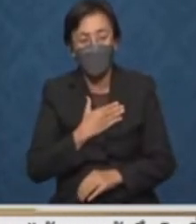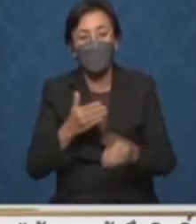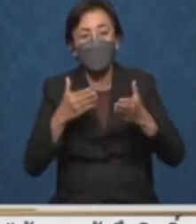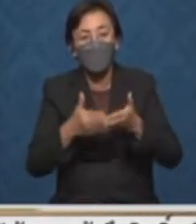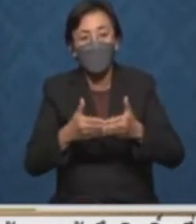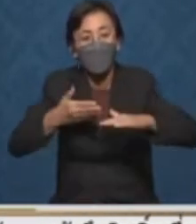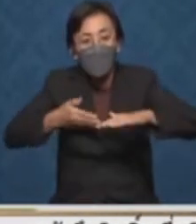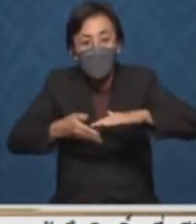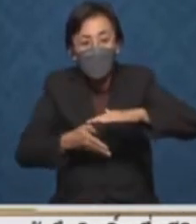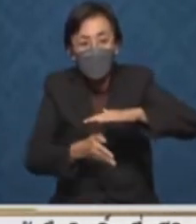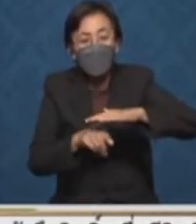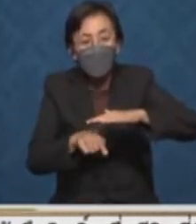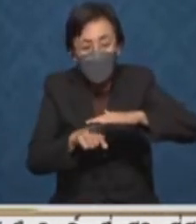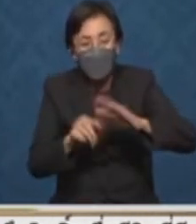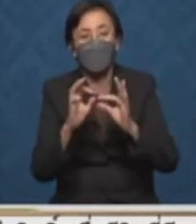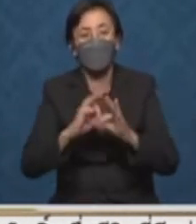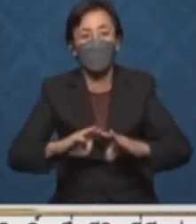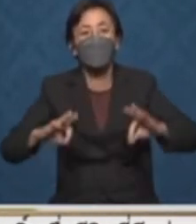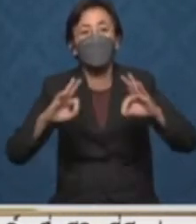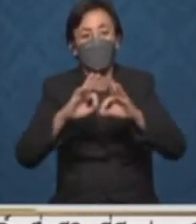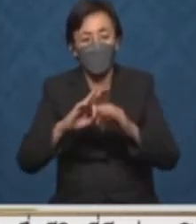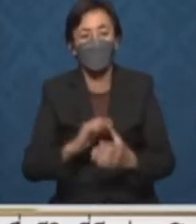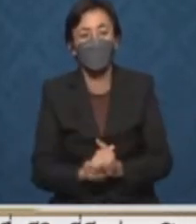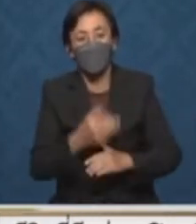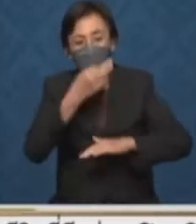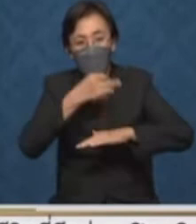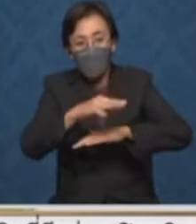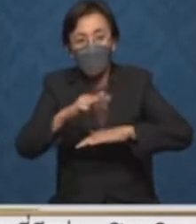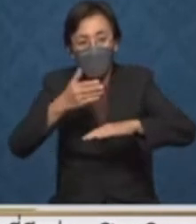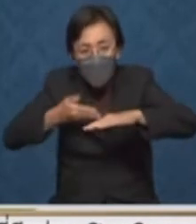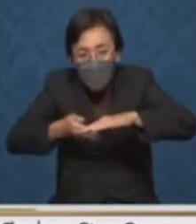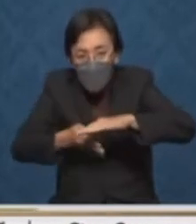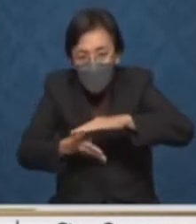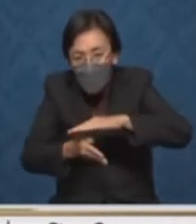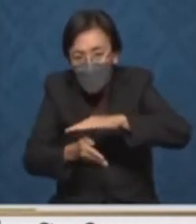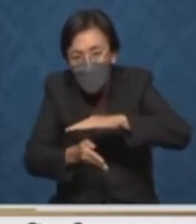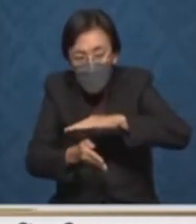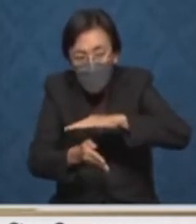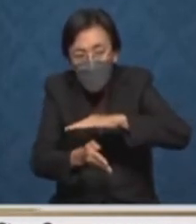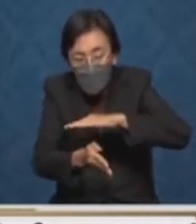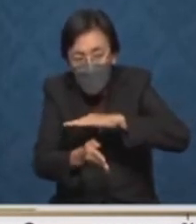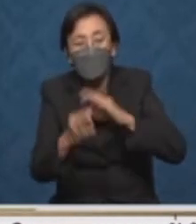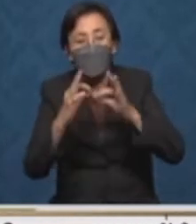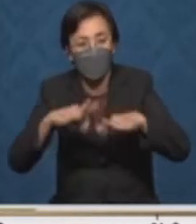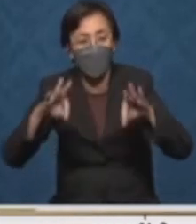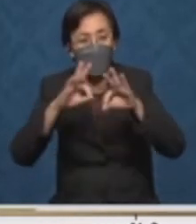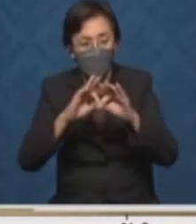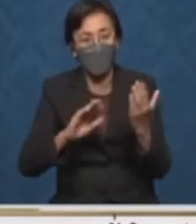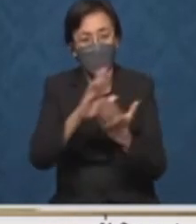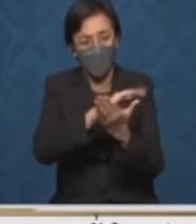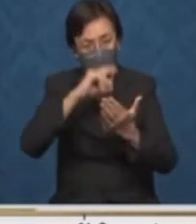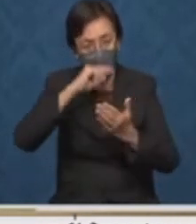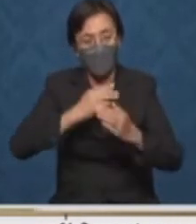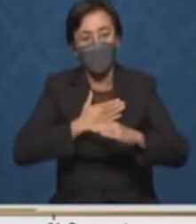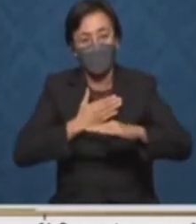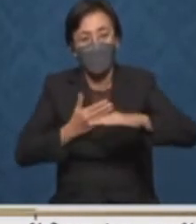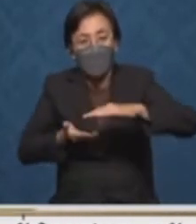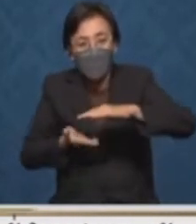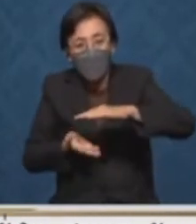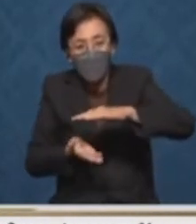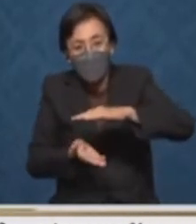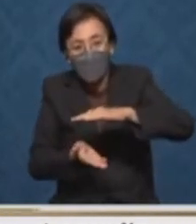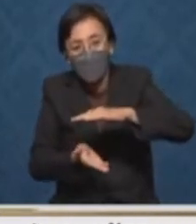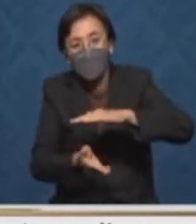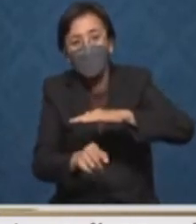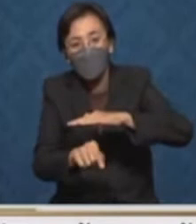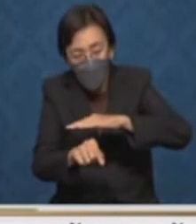เป็นสิ่งที่สำคัญแล้วก็มีความจำเป็น กับประเทศไทยนะครับตามที่ทางกรมยุทธการท